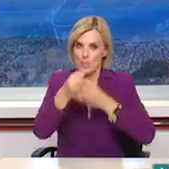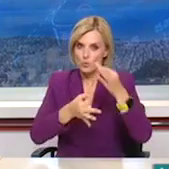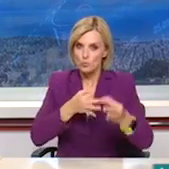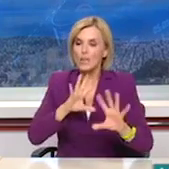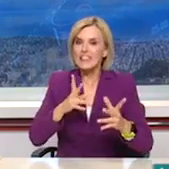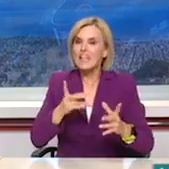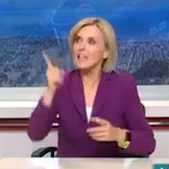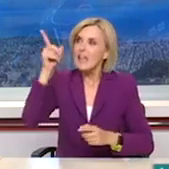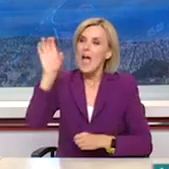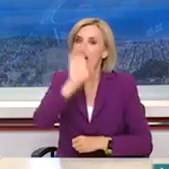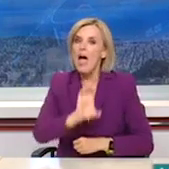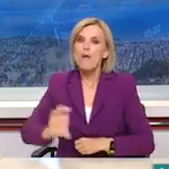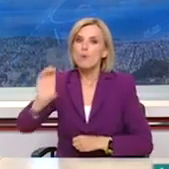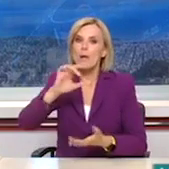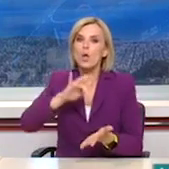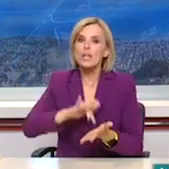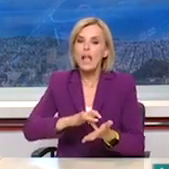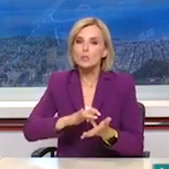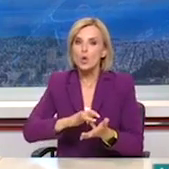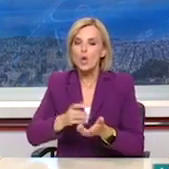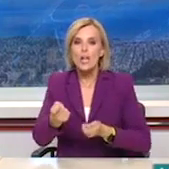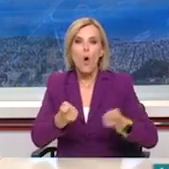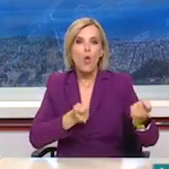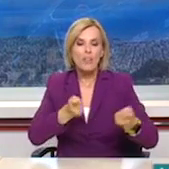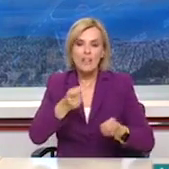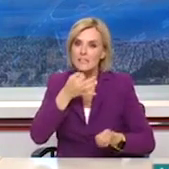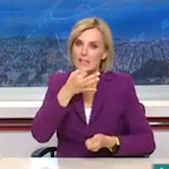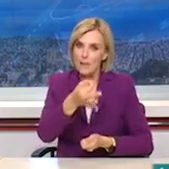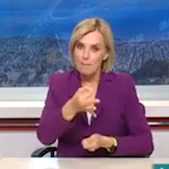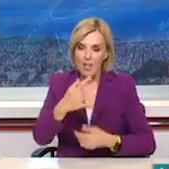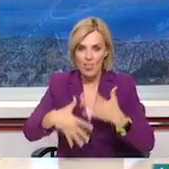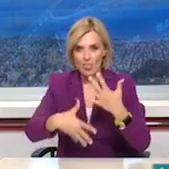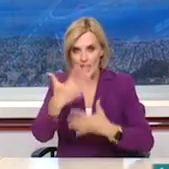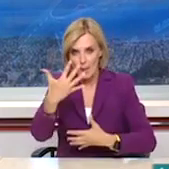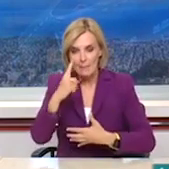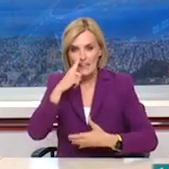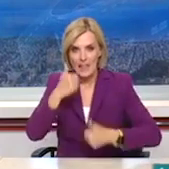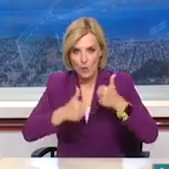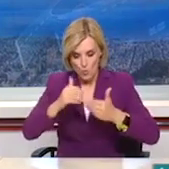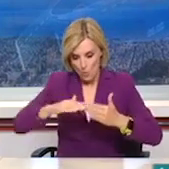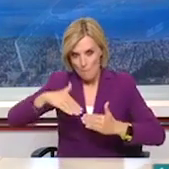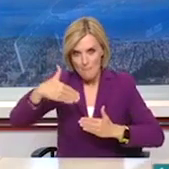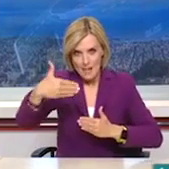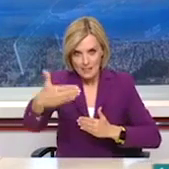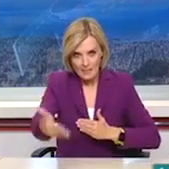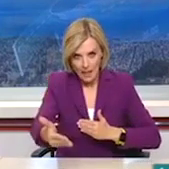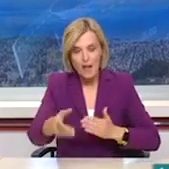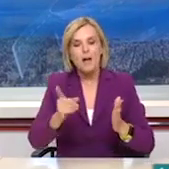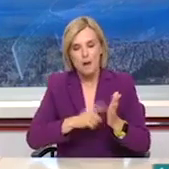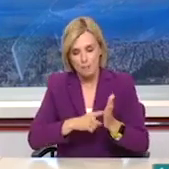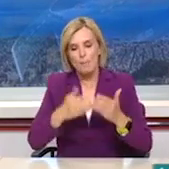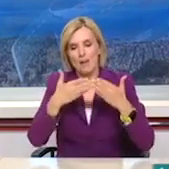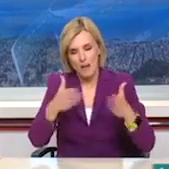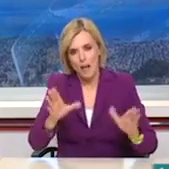Ευρωπαϊκού Κέντρου Ελέγχου και της Ευρωπαϊκής Επιτροπής, η οποία λέει ότι από τις 15 Ιουνίου και μετά θα πρέπει με κάποιο τρόπο να ανοίξουν τα